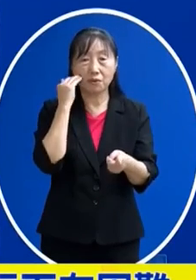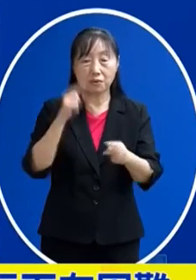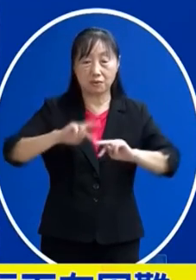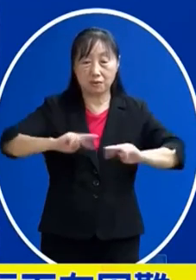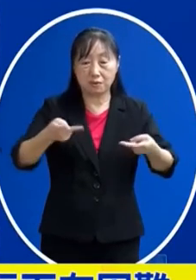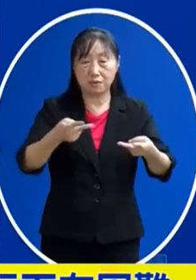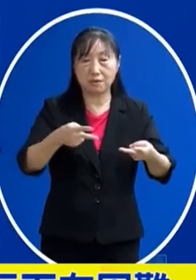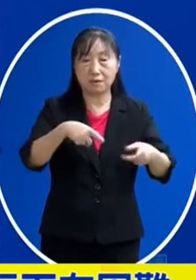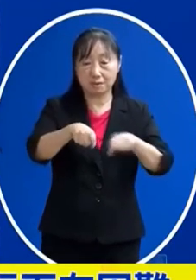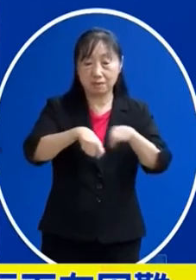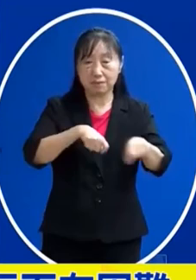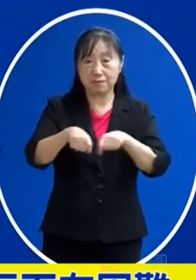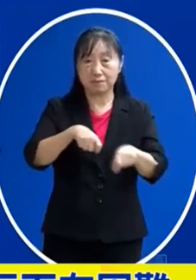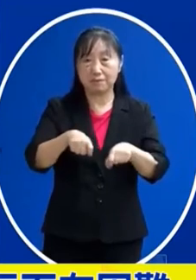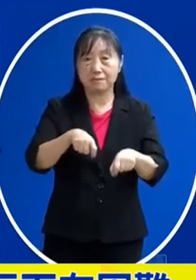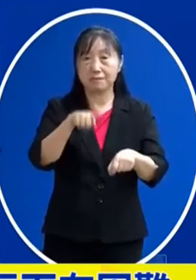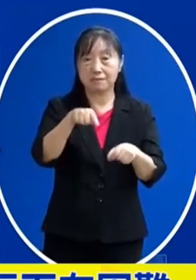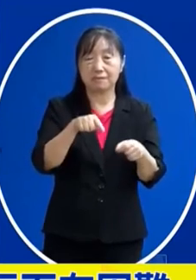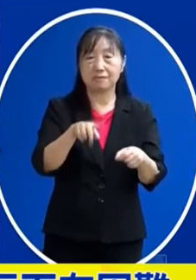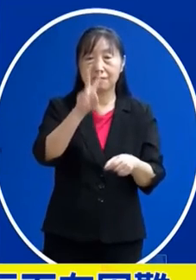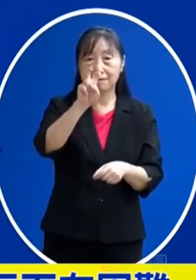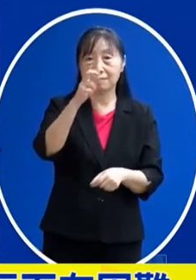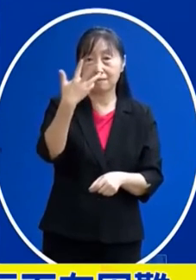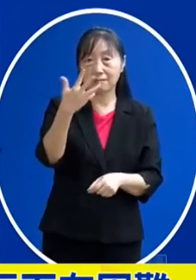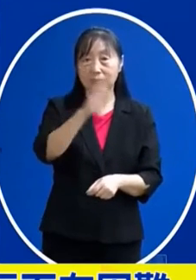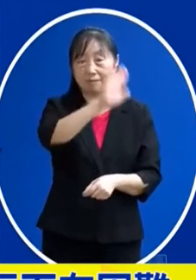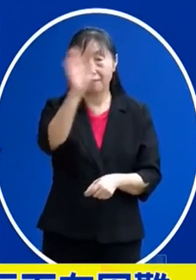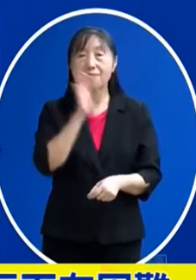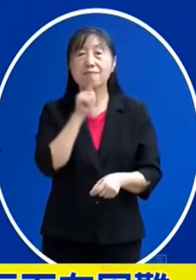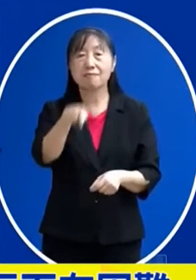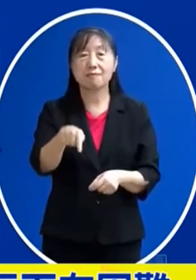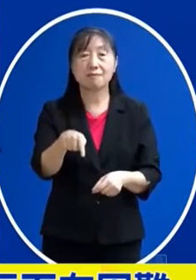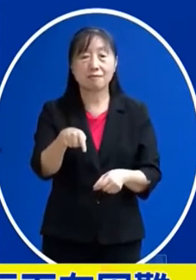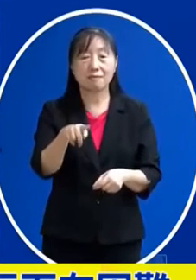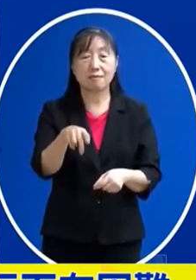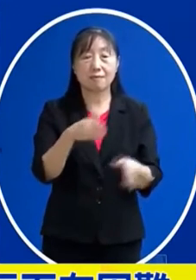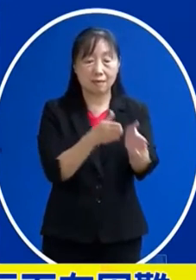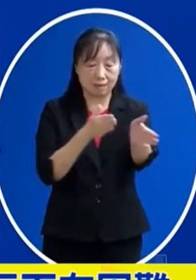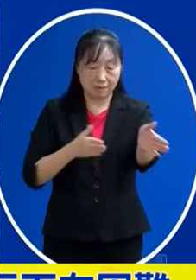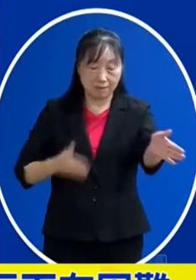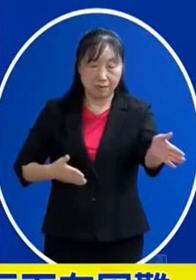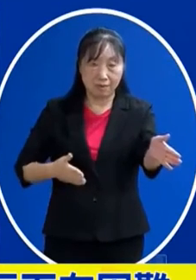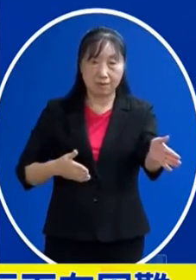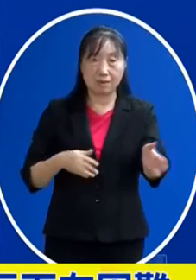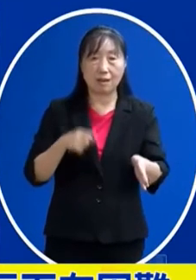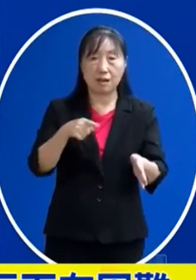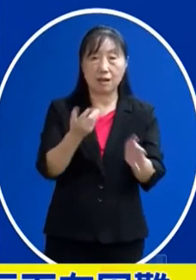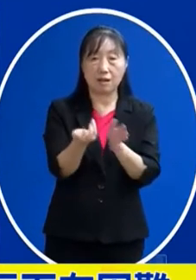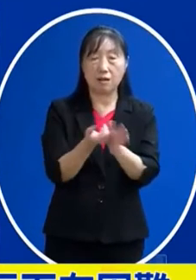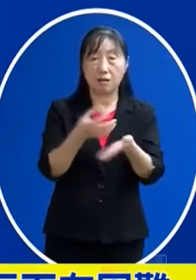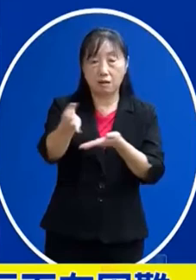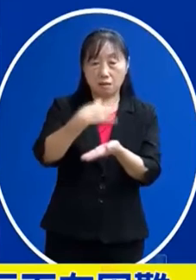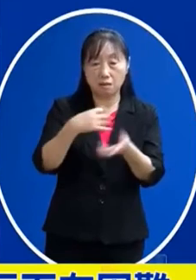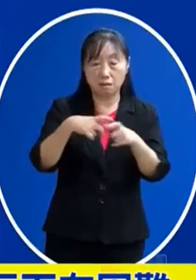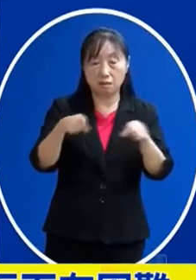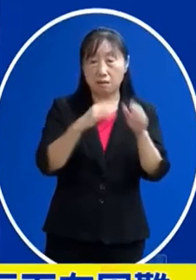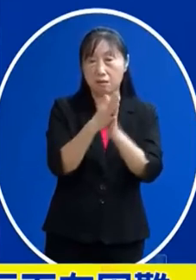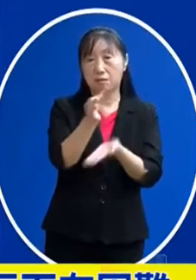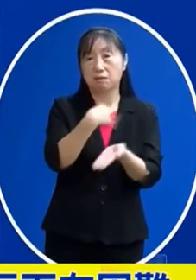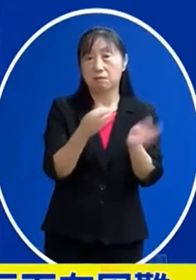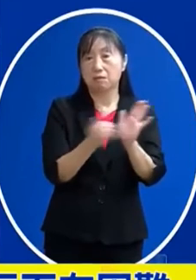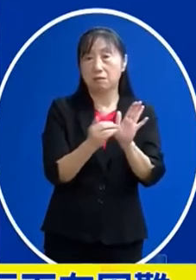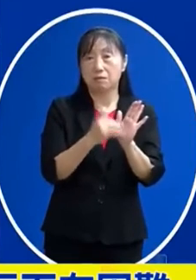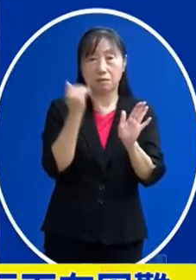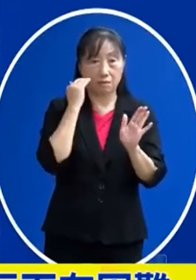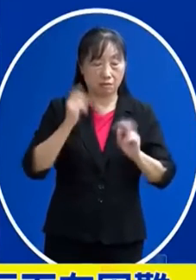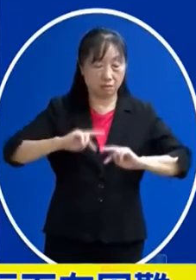自由座的政策的话，事实上它未来28天的那个12节车厢的这个预售票也都已经卖出去了哈，所